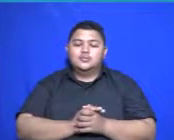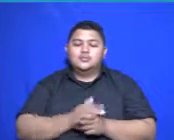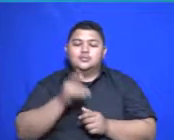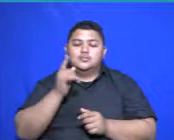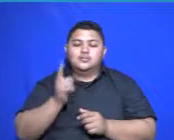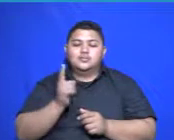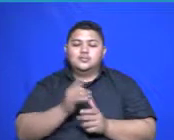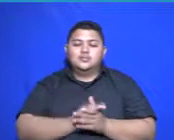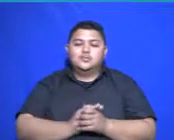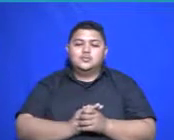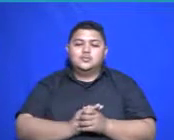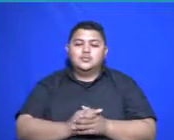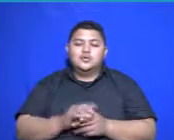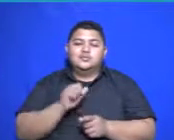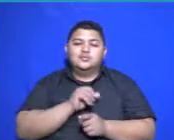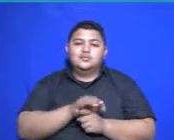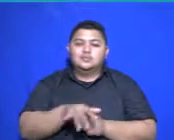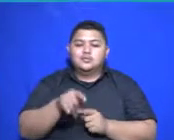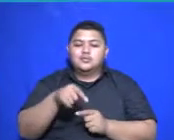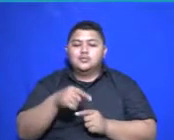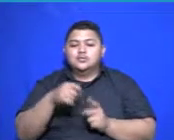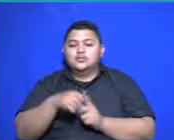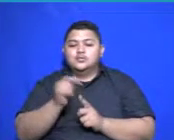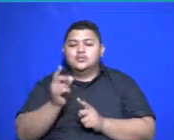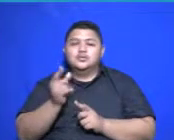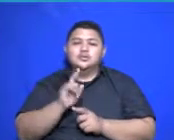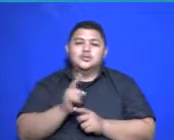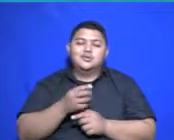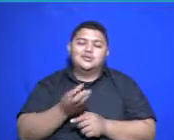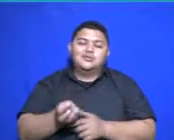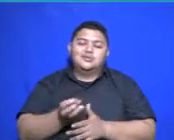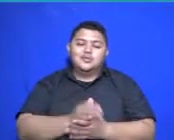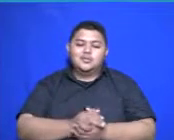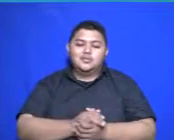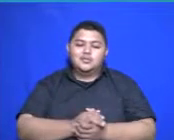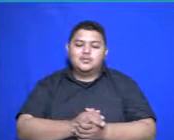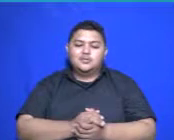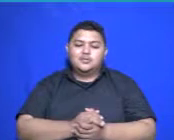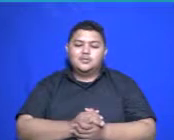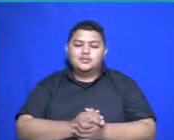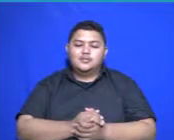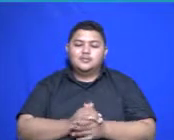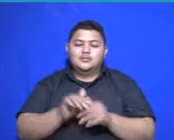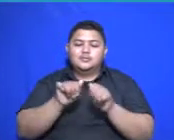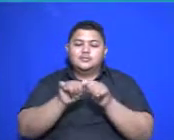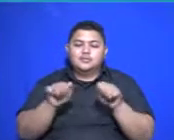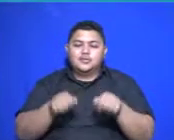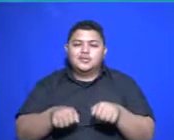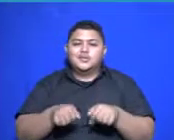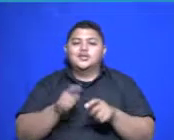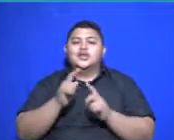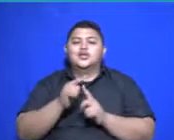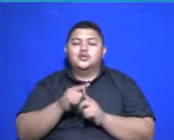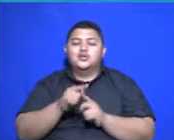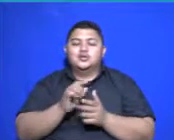memang menyalurkan kredit usaha rakyat itu enggak gampang. Sistem teknologinya